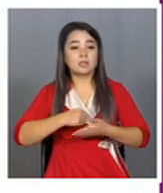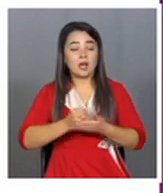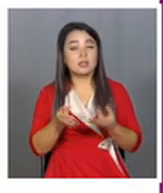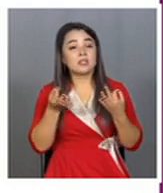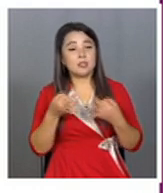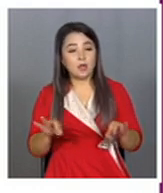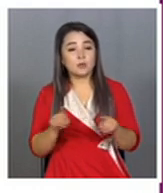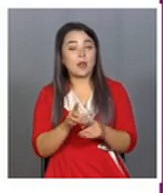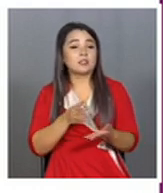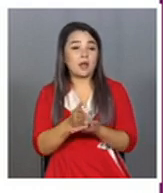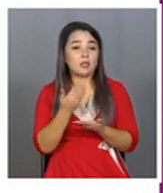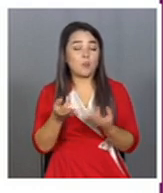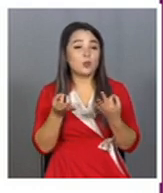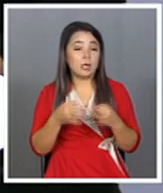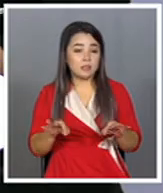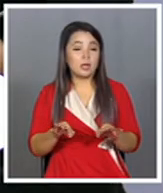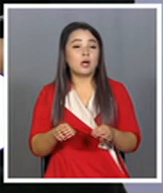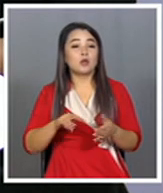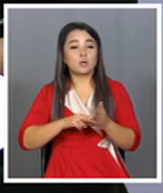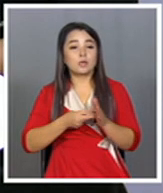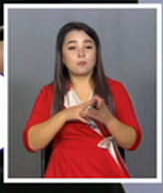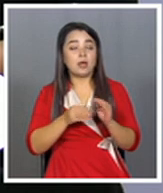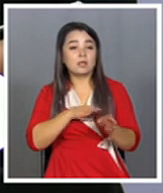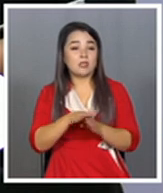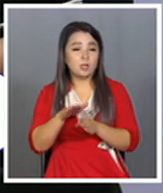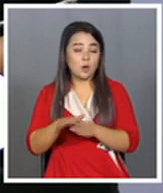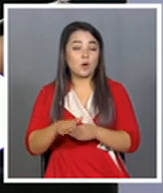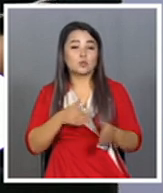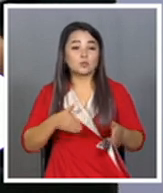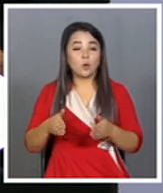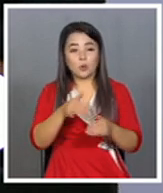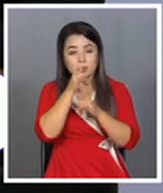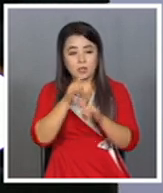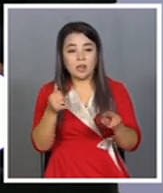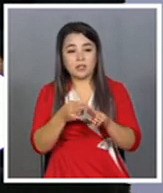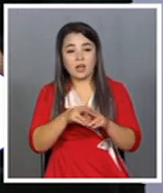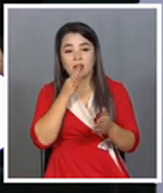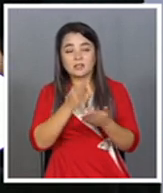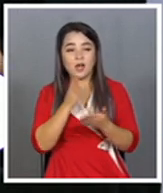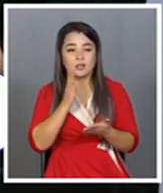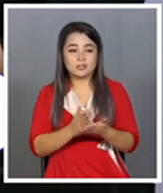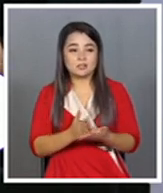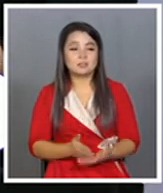еркіндіктің, саяси бостандықтың жүзеге асуына жол жоқ деп айтқан екен.